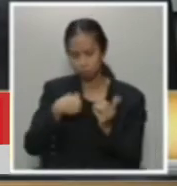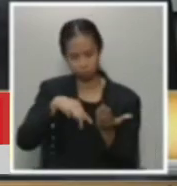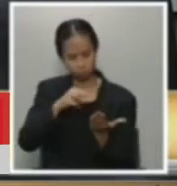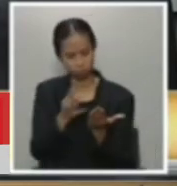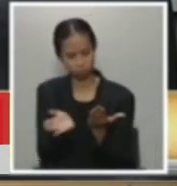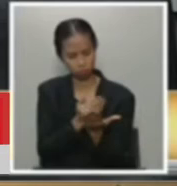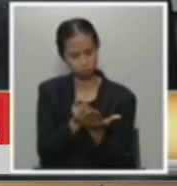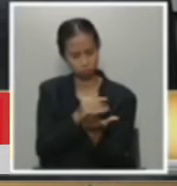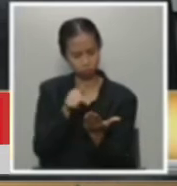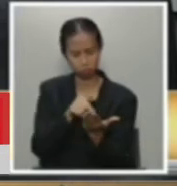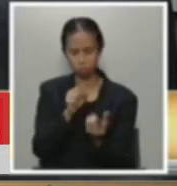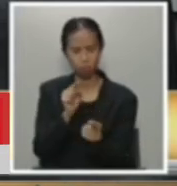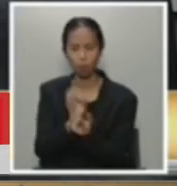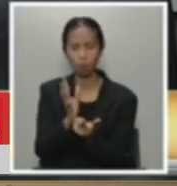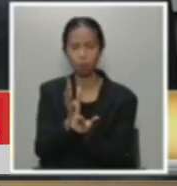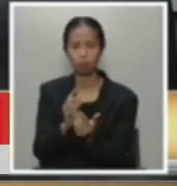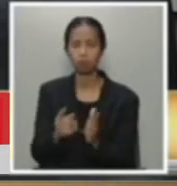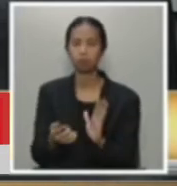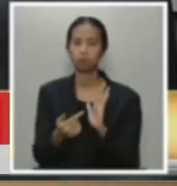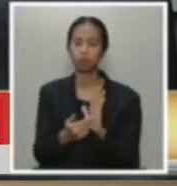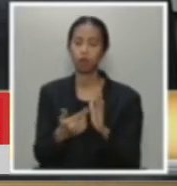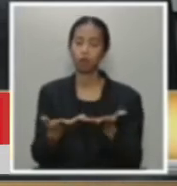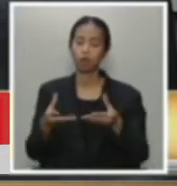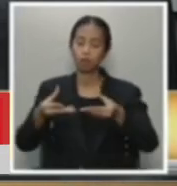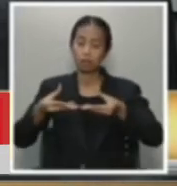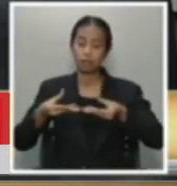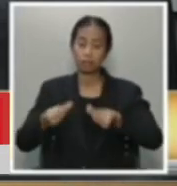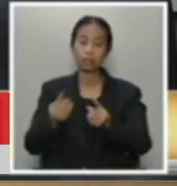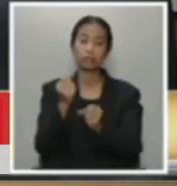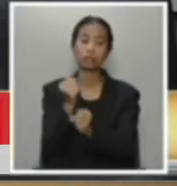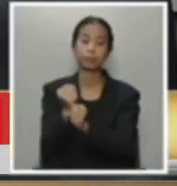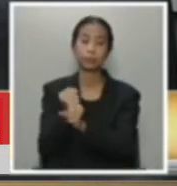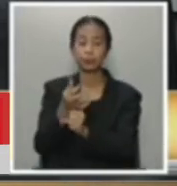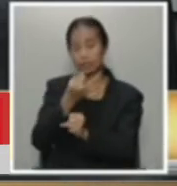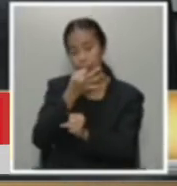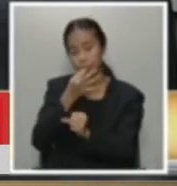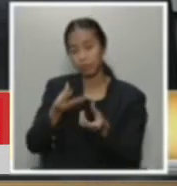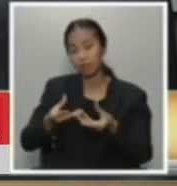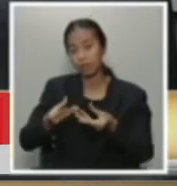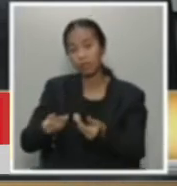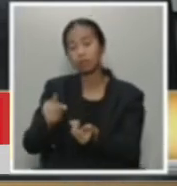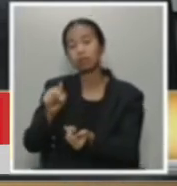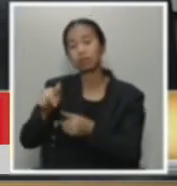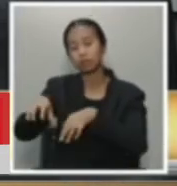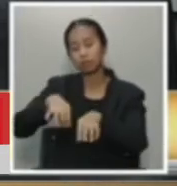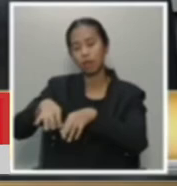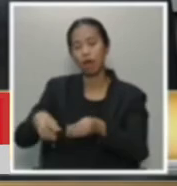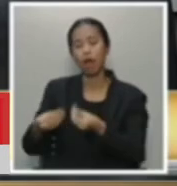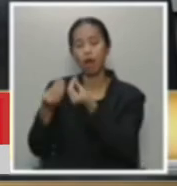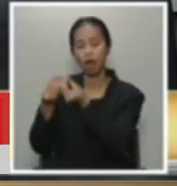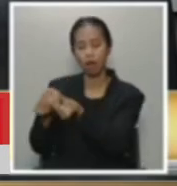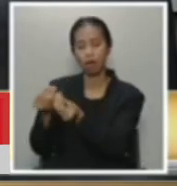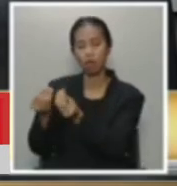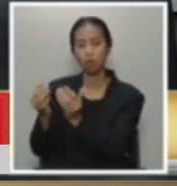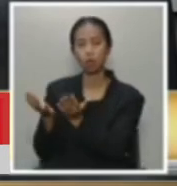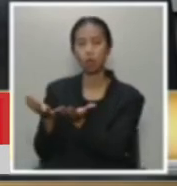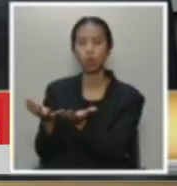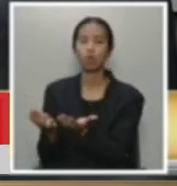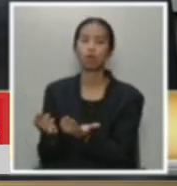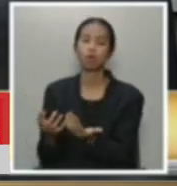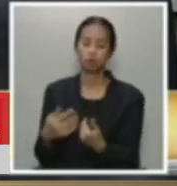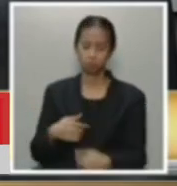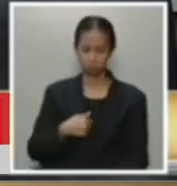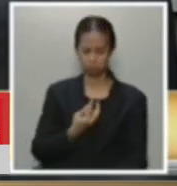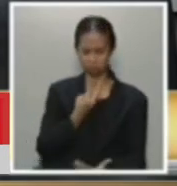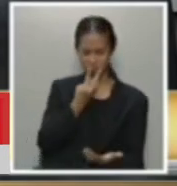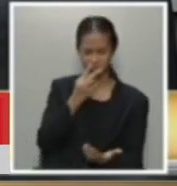กับเรื่องที่ดินทำกินการจัดสรรที่ดินทำกินอย่างเป็นธรรมผมยังไม่เห็นเลยถ้าท่าน